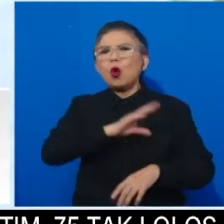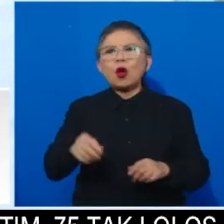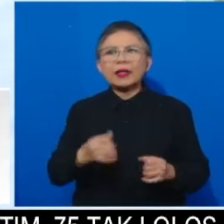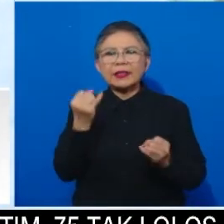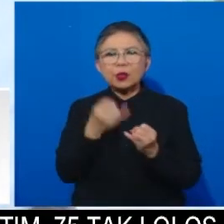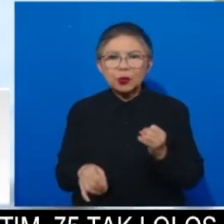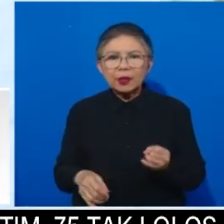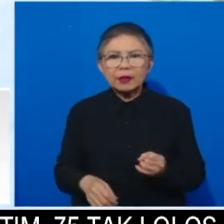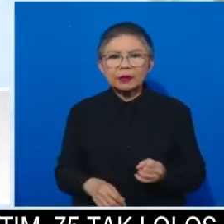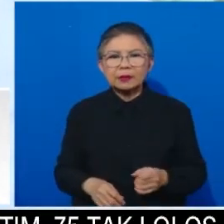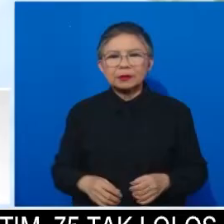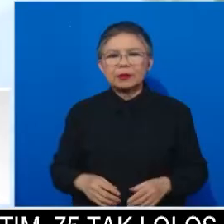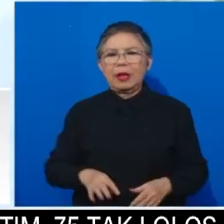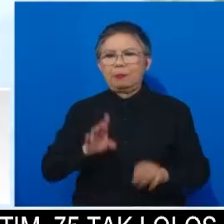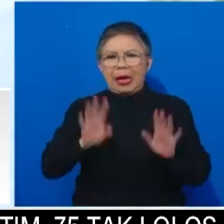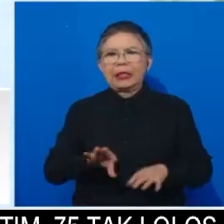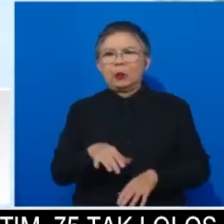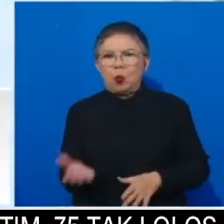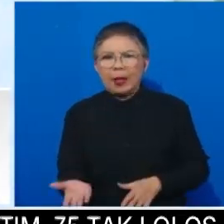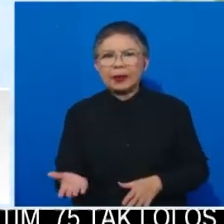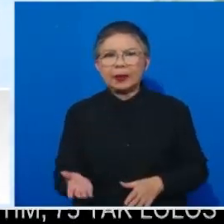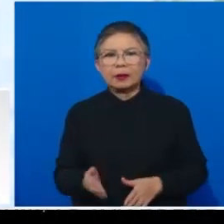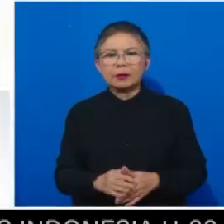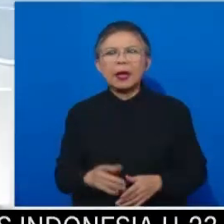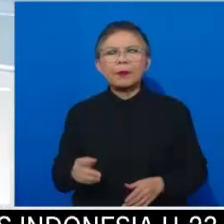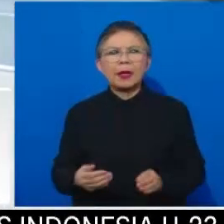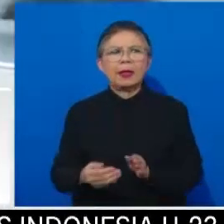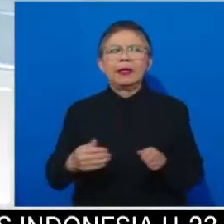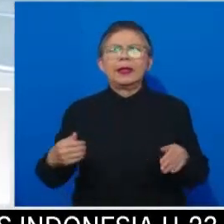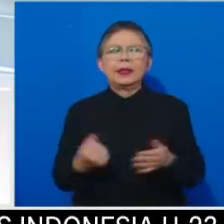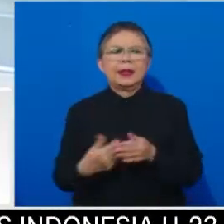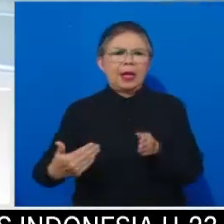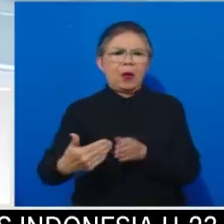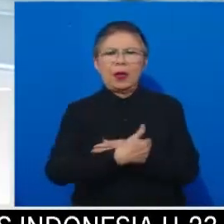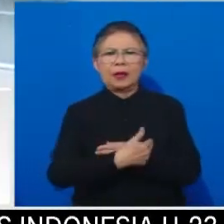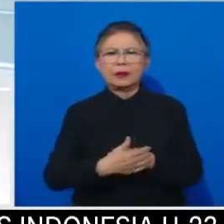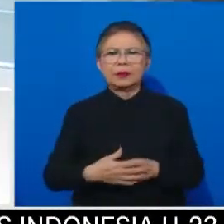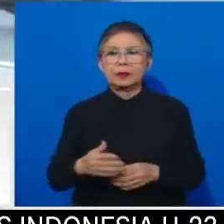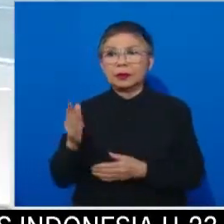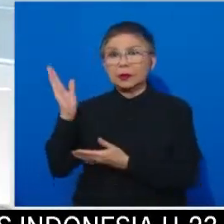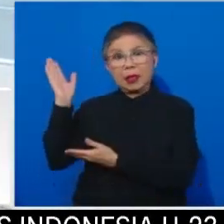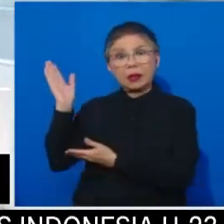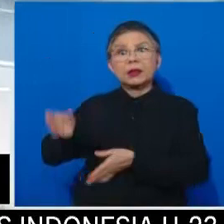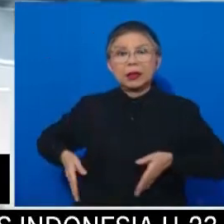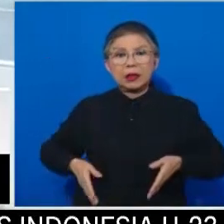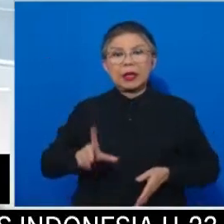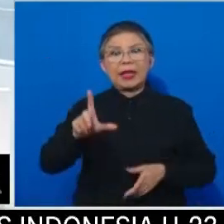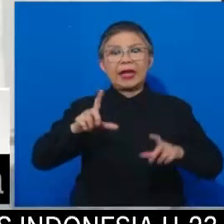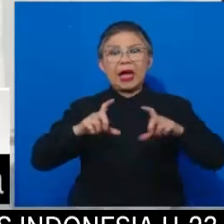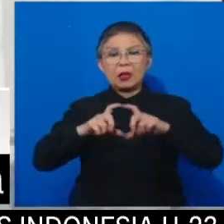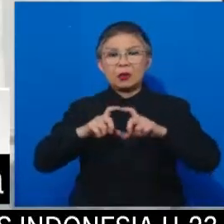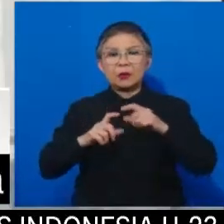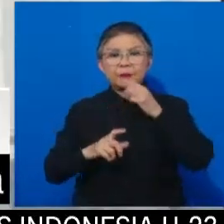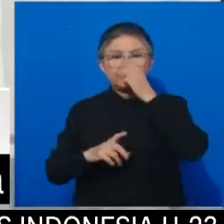ya. Terutama jiwa si pengendara, karena dia melawan arah. Pasca kecelakaan di Jalan Raya Lenteng